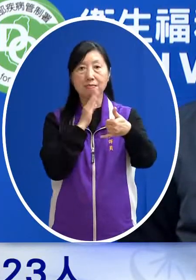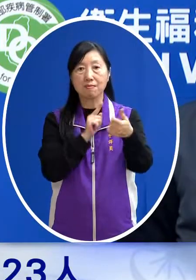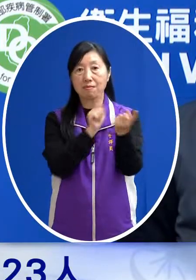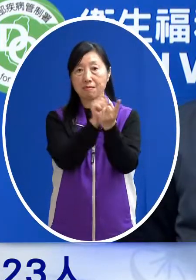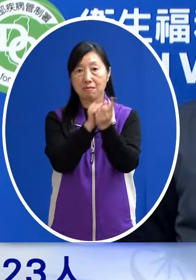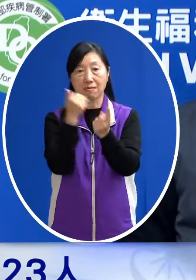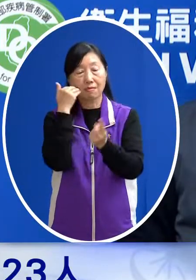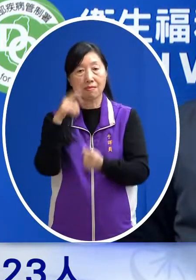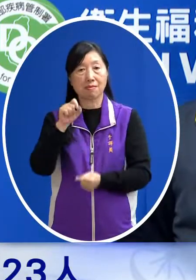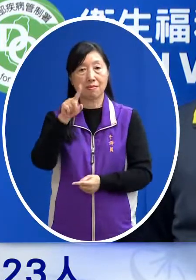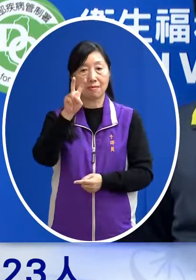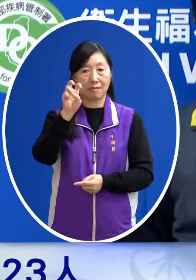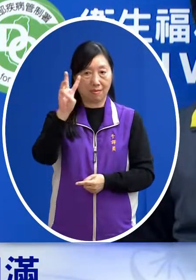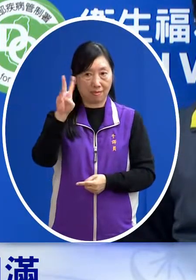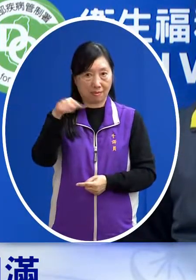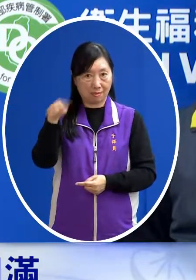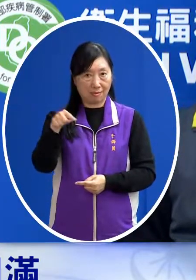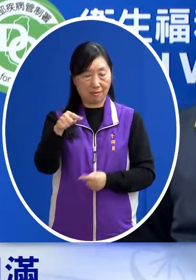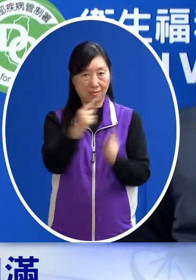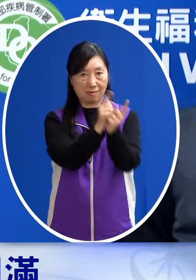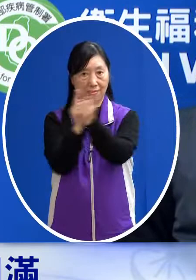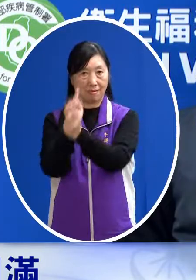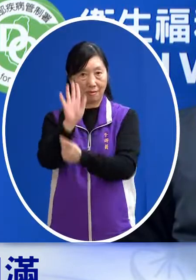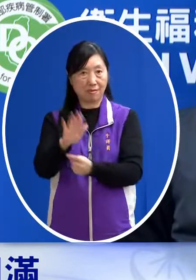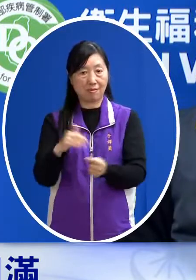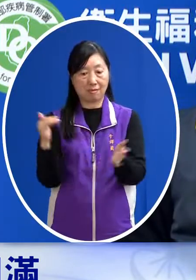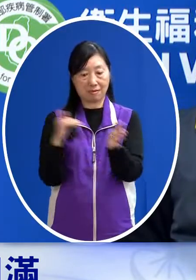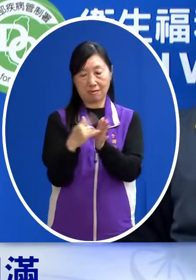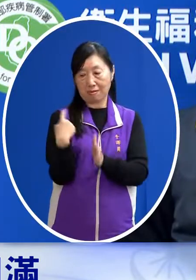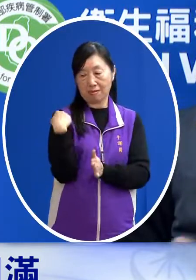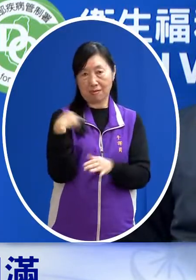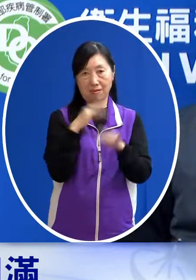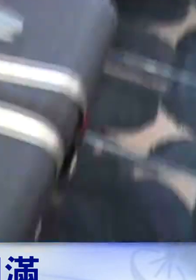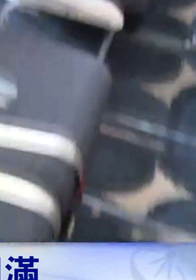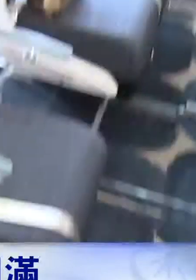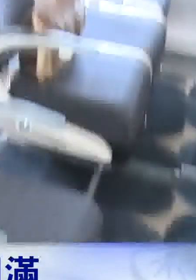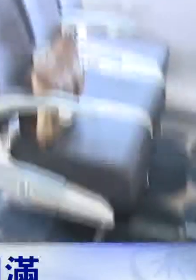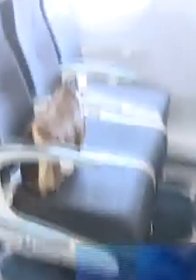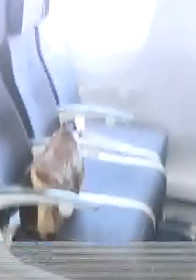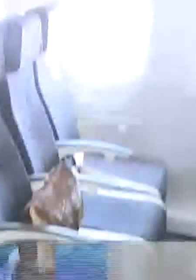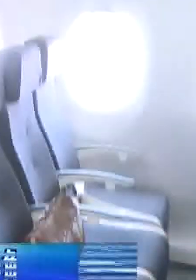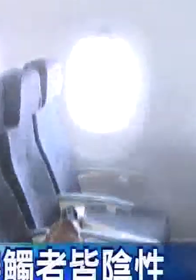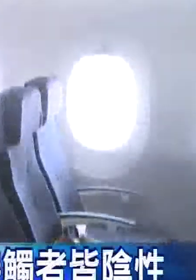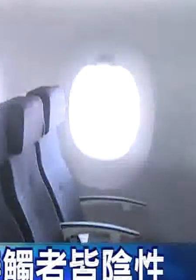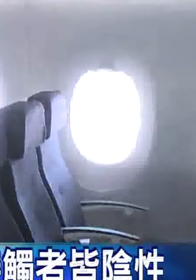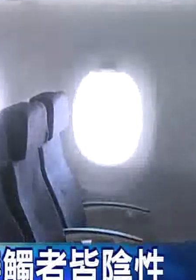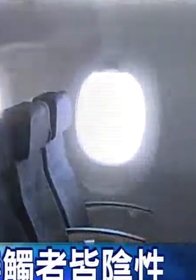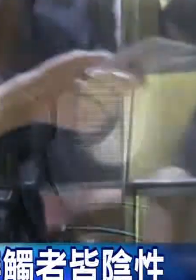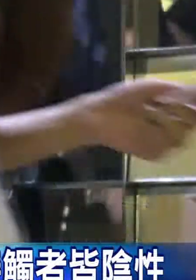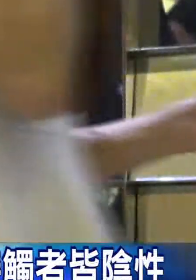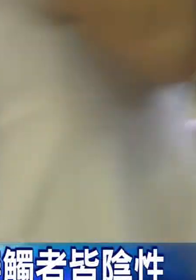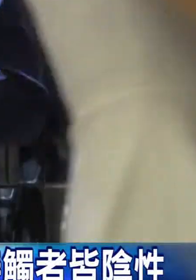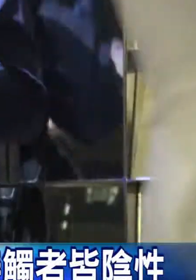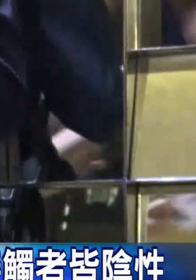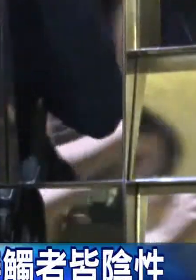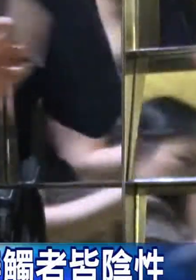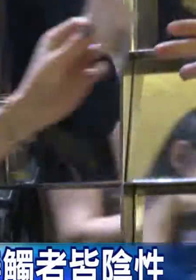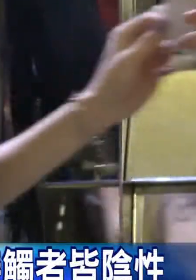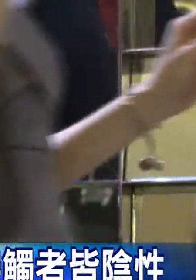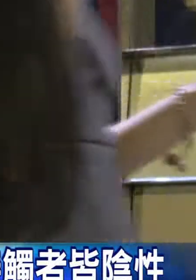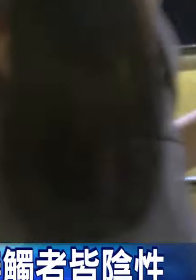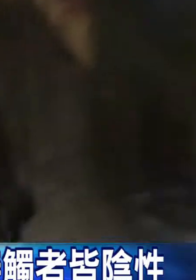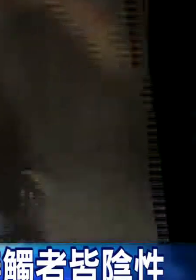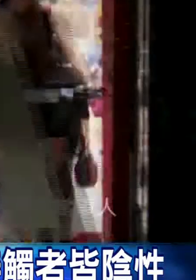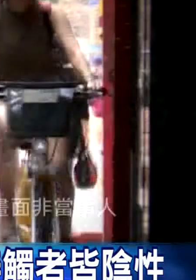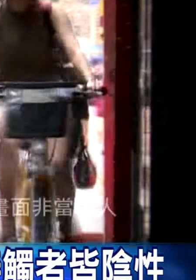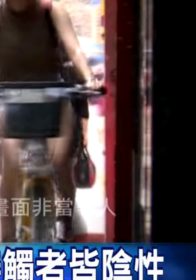触者123人到昨天都已经监测期满。 原本国人关注的毒班机还有酒店女公关宣布